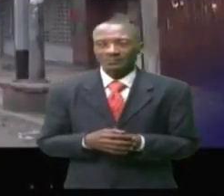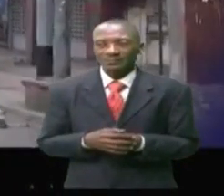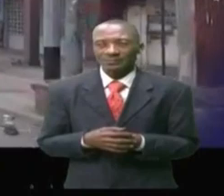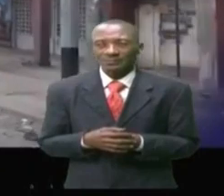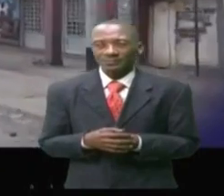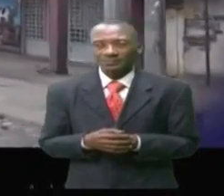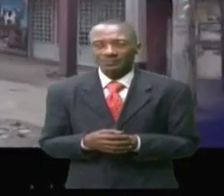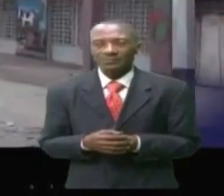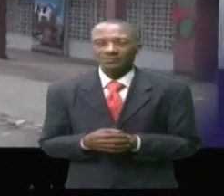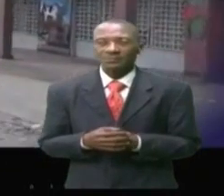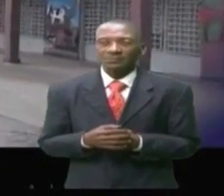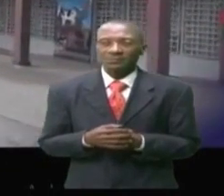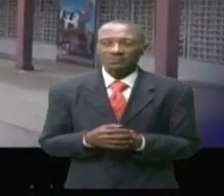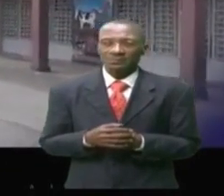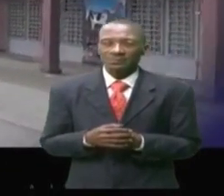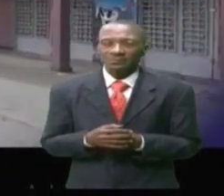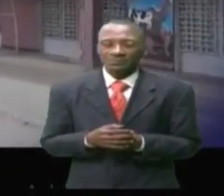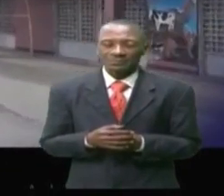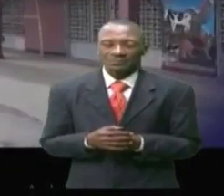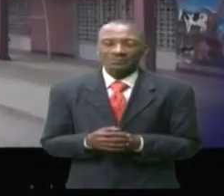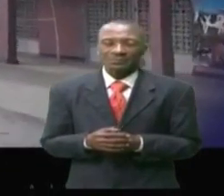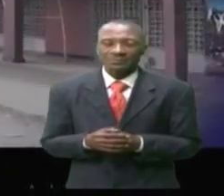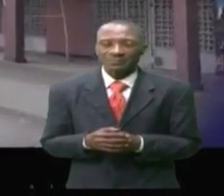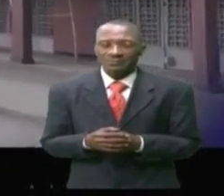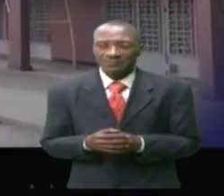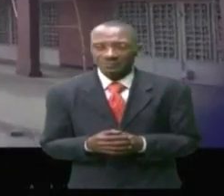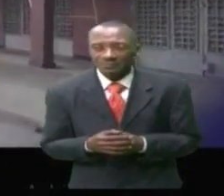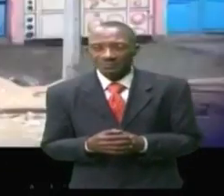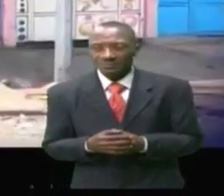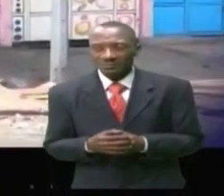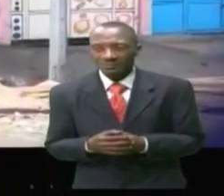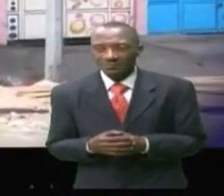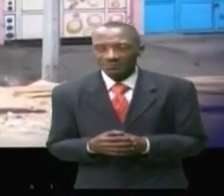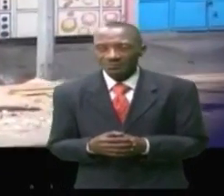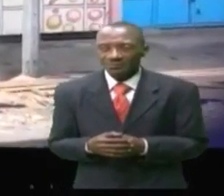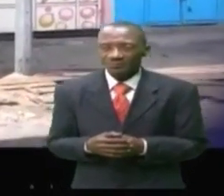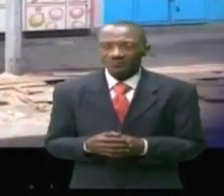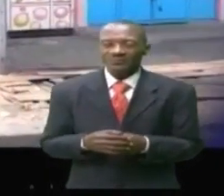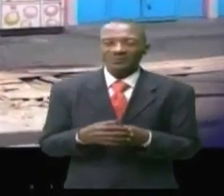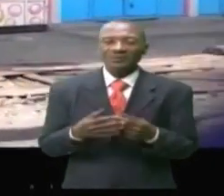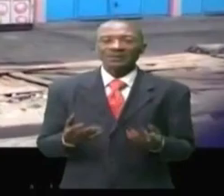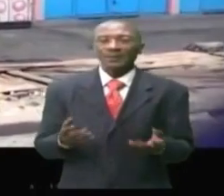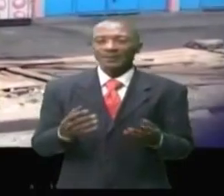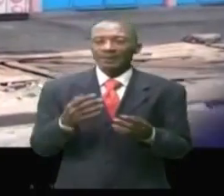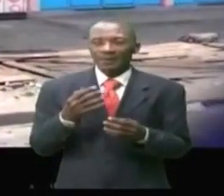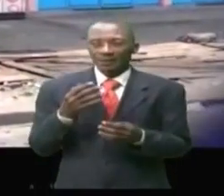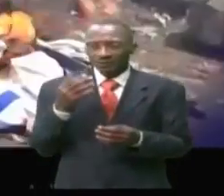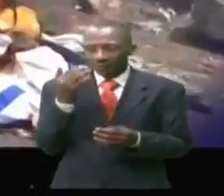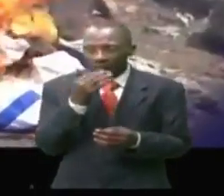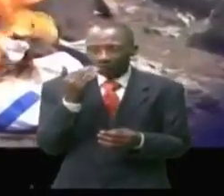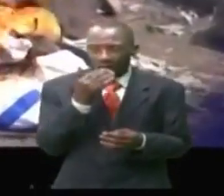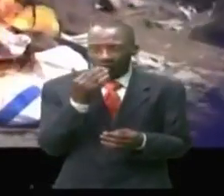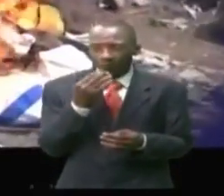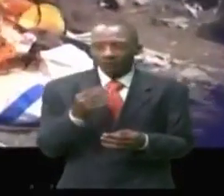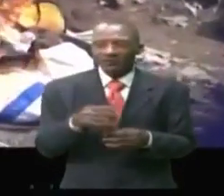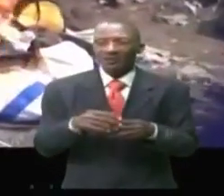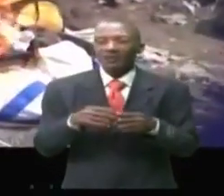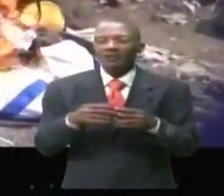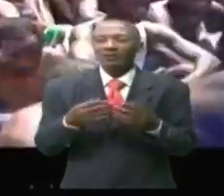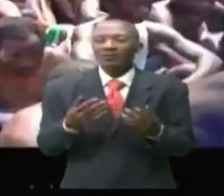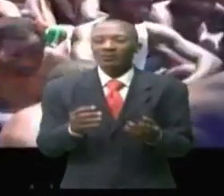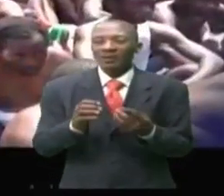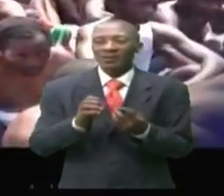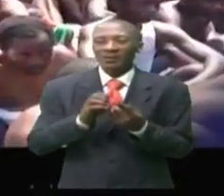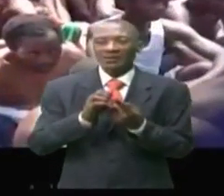L'Alliance des pros Étienne Tshisekedi wa Mulumba s'est dit consternée après la mort d'une cinquantaine de Congolais à Goma dans le